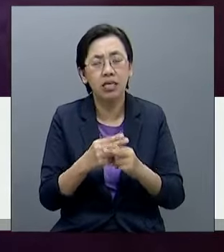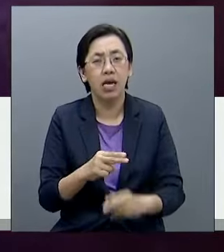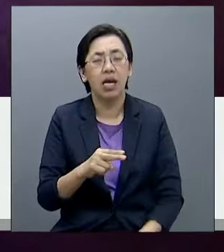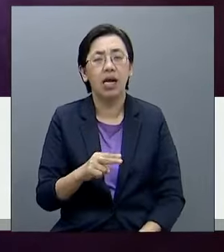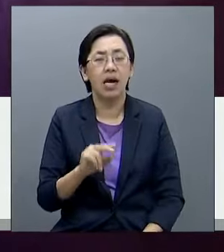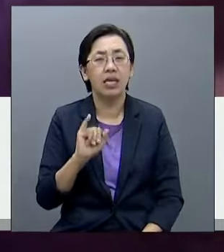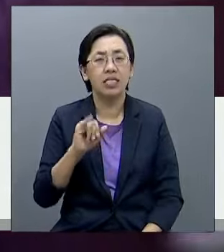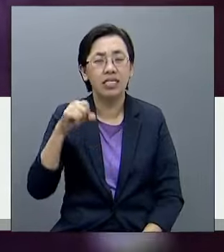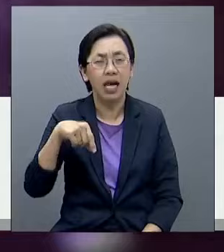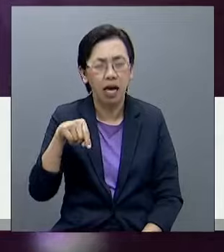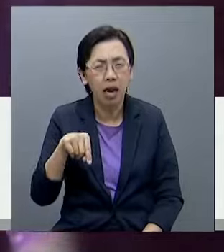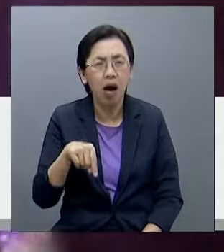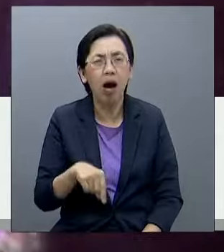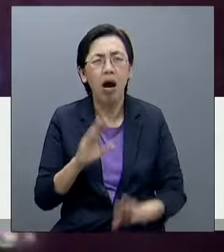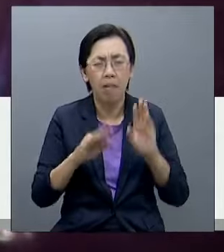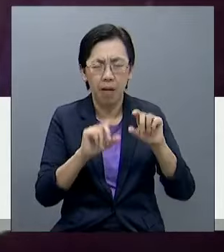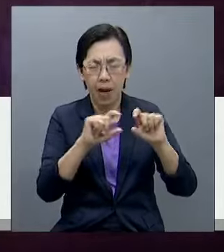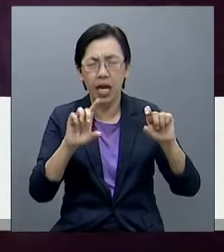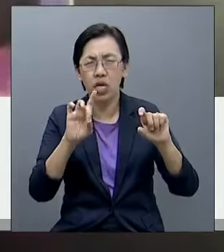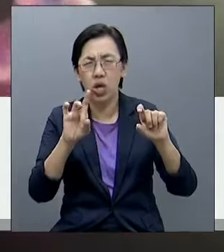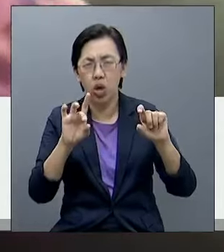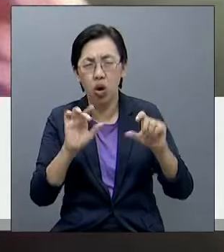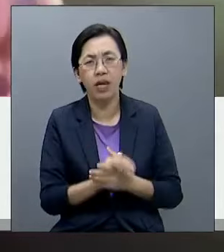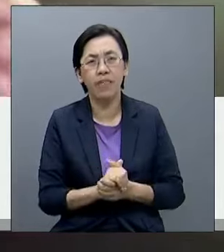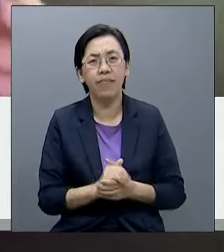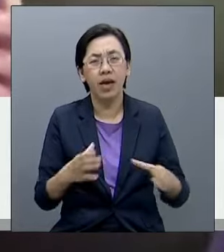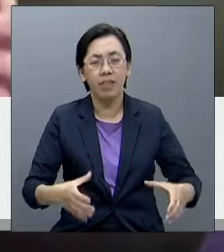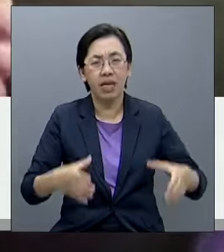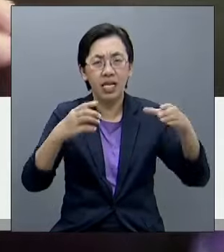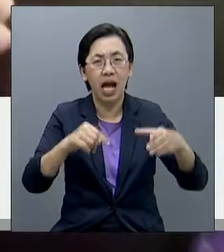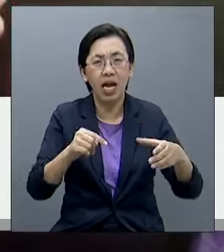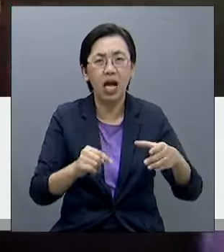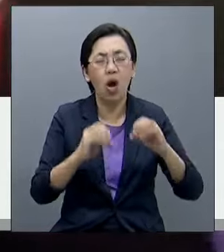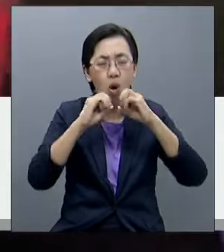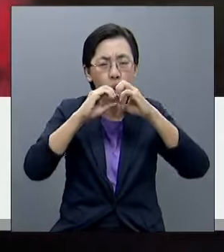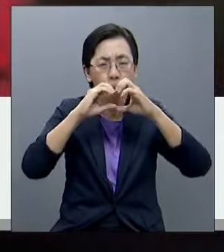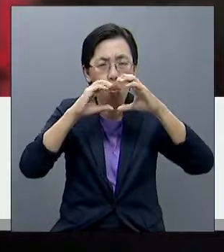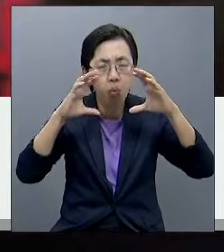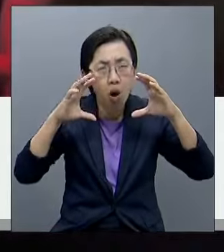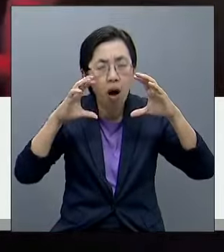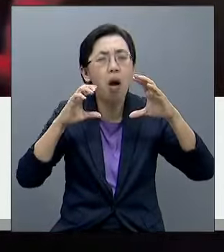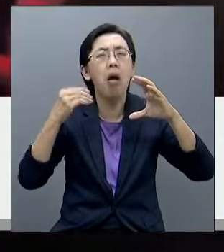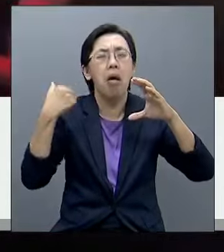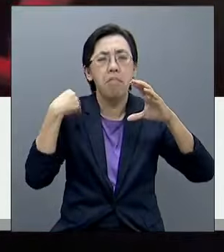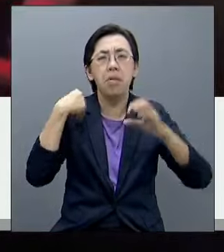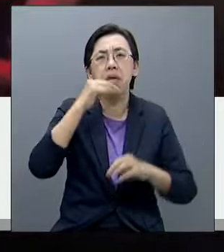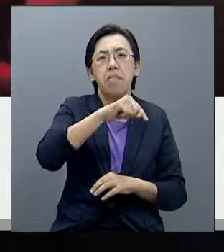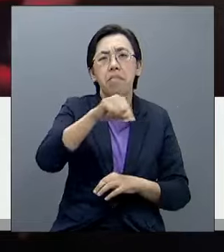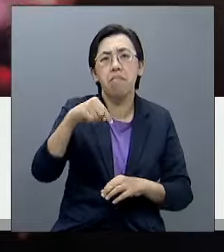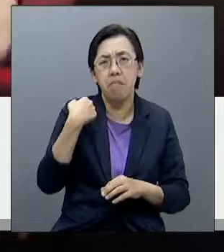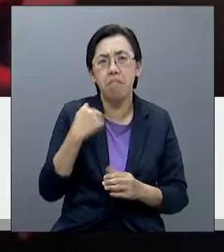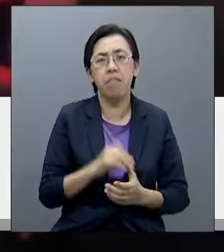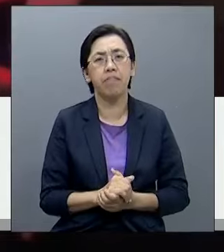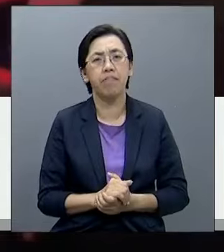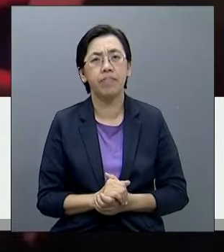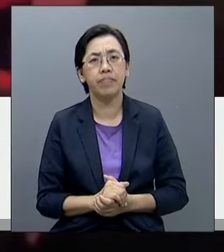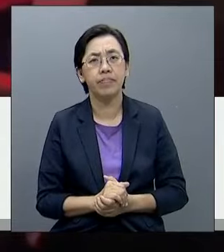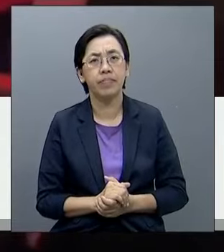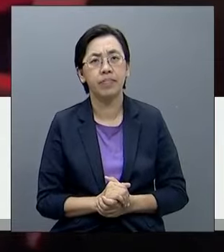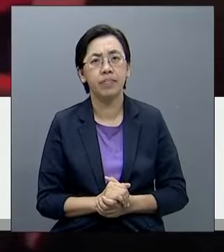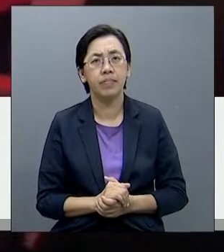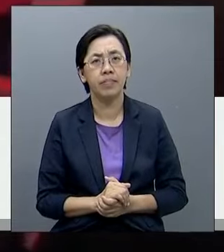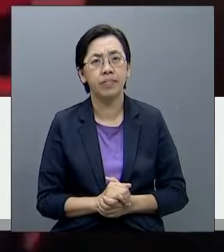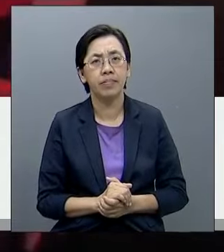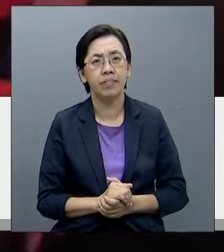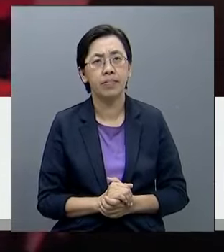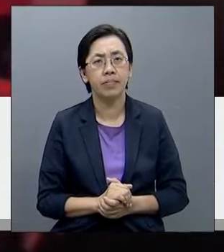จำนวนหลายร้อยโดสอุปกรณ์ถังก๊าซหัวเราะแล้วก็ลูกโป่งพร้อมบรรจุอีกจำนวนมากพันตำรวจโทสถิตชัยนิ